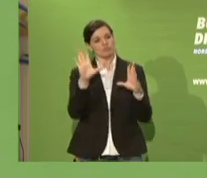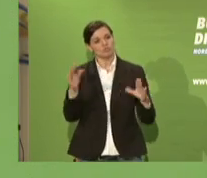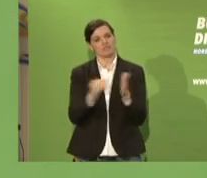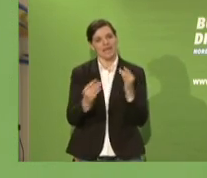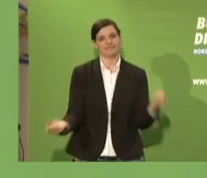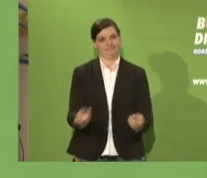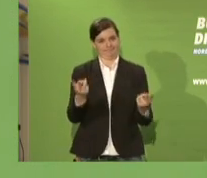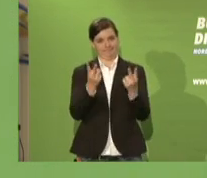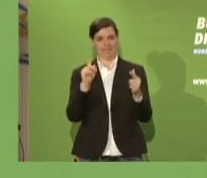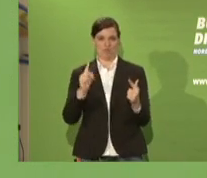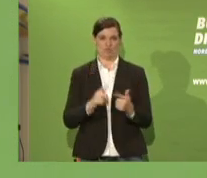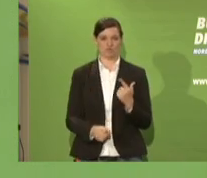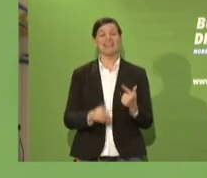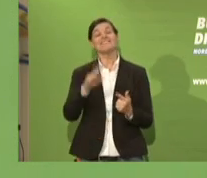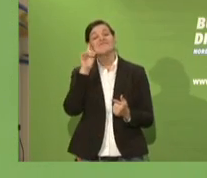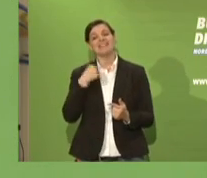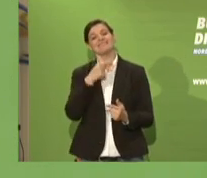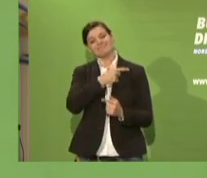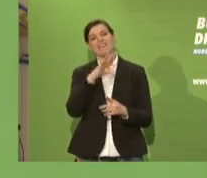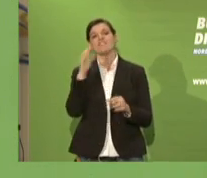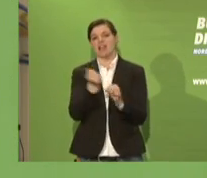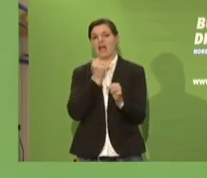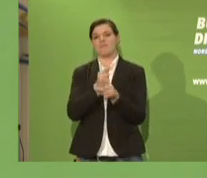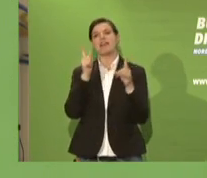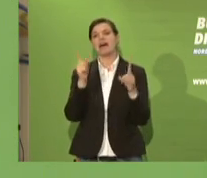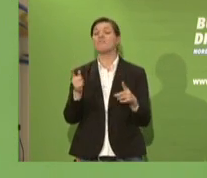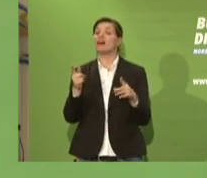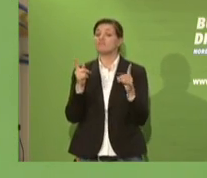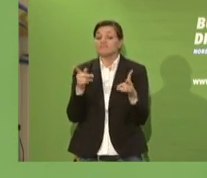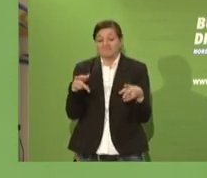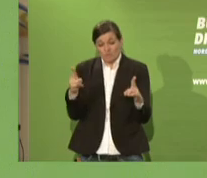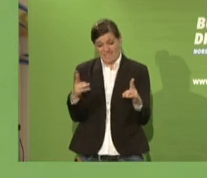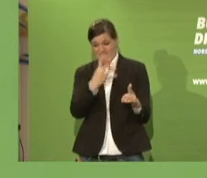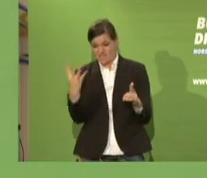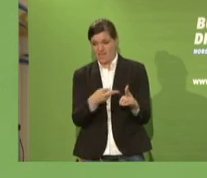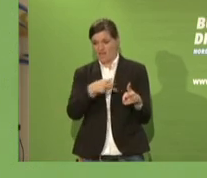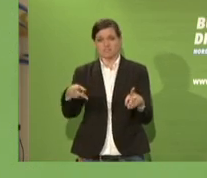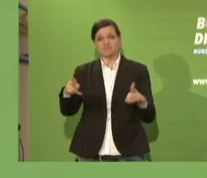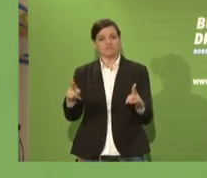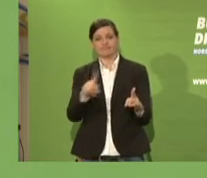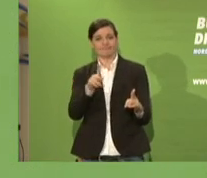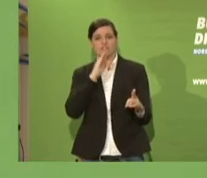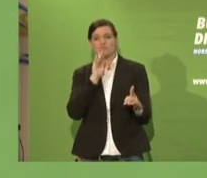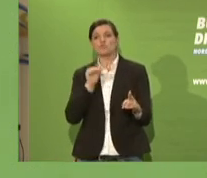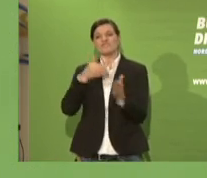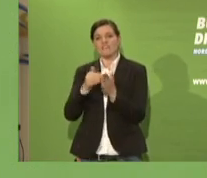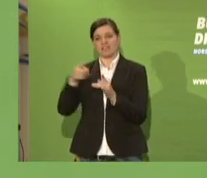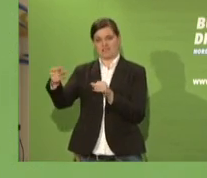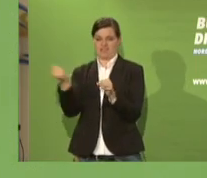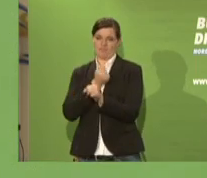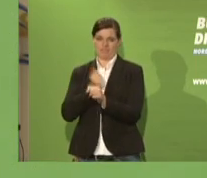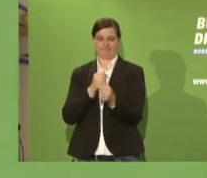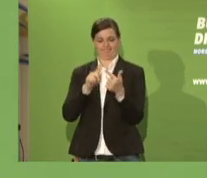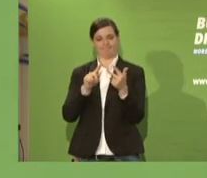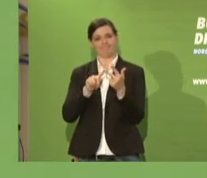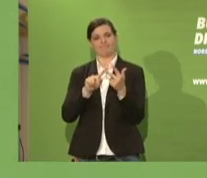aber auch das lohnt sich und auch das wird über diese Legislaturperiode hinaus eine wichtige Aufgabe bleiben. Und zum dritten und eine dritte